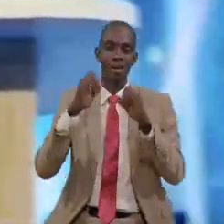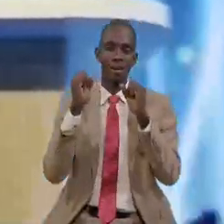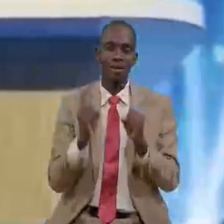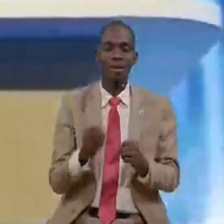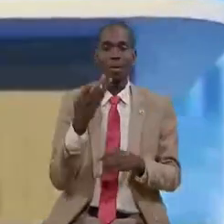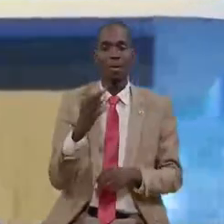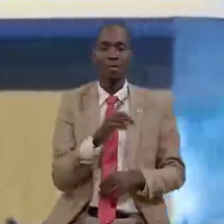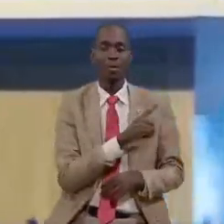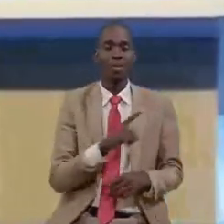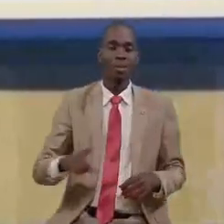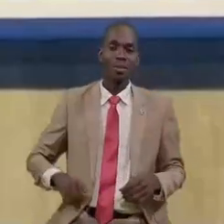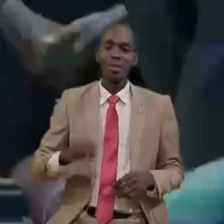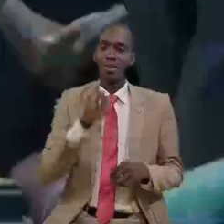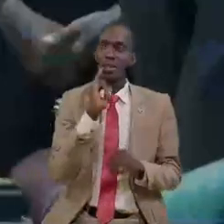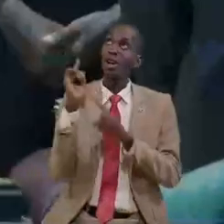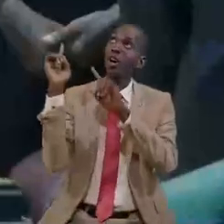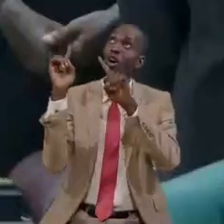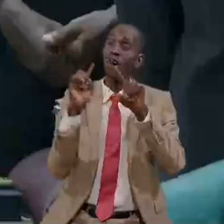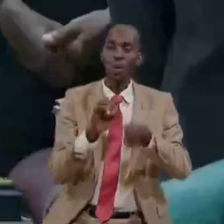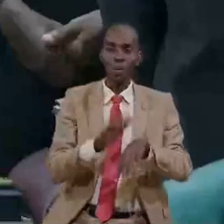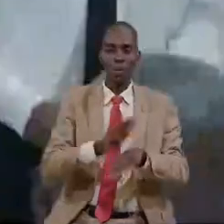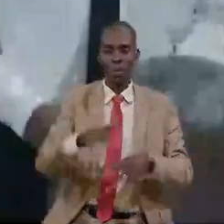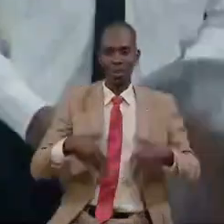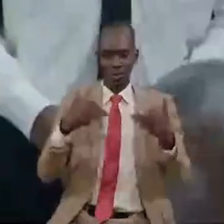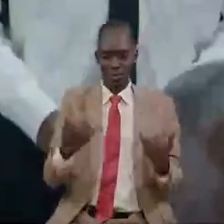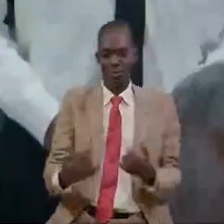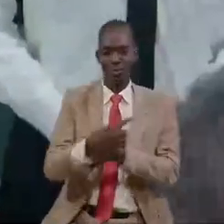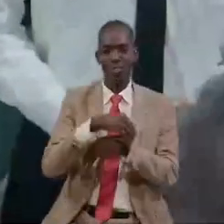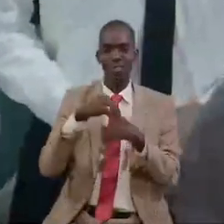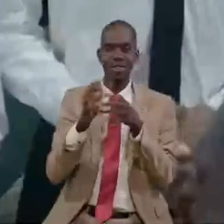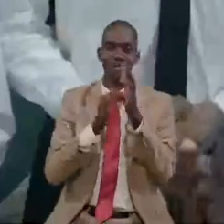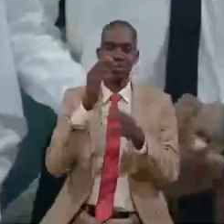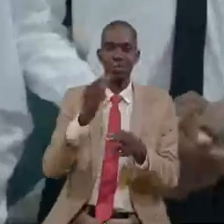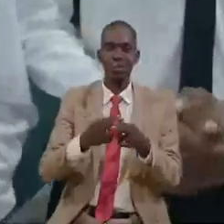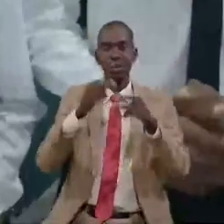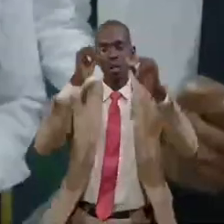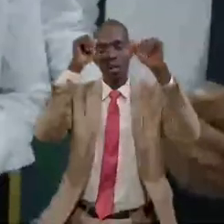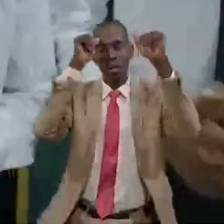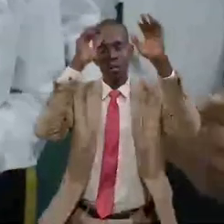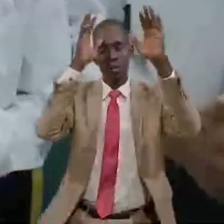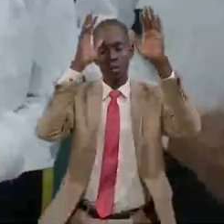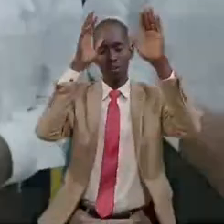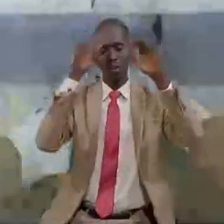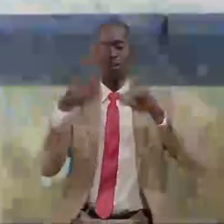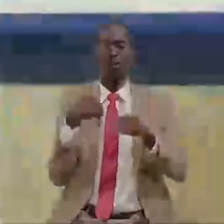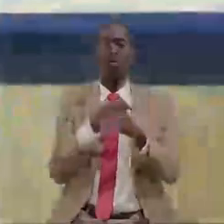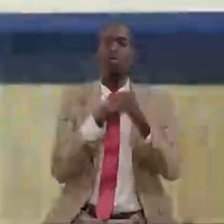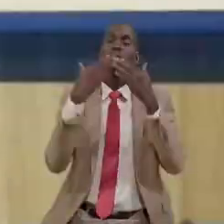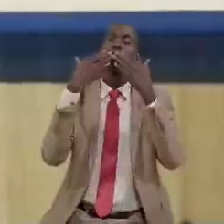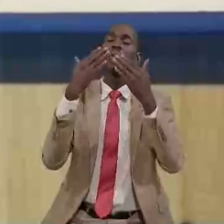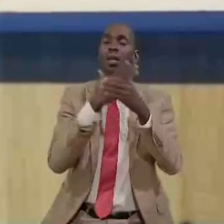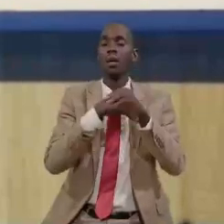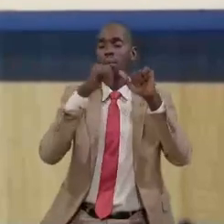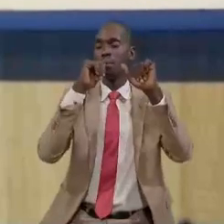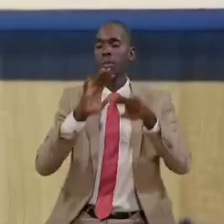Seigneur descendra sur votre vie ce jour. Père, nous te disons merci ce jour, nous bénissons